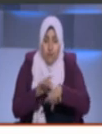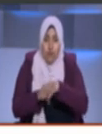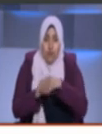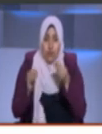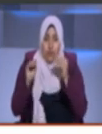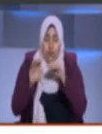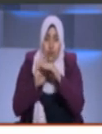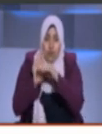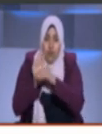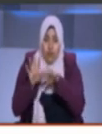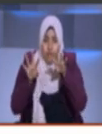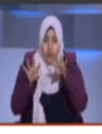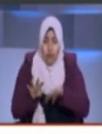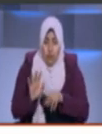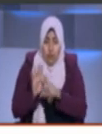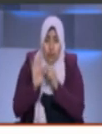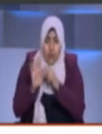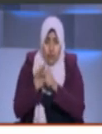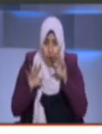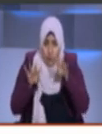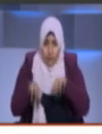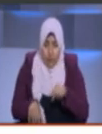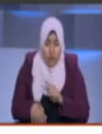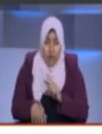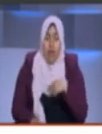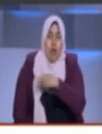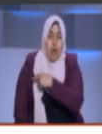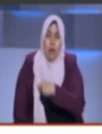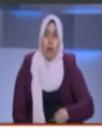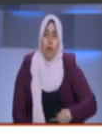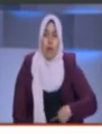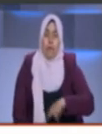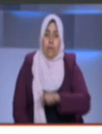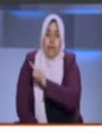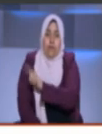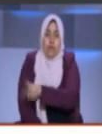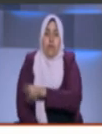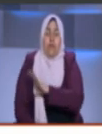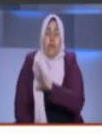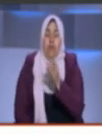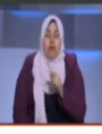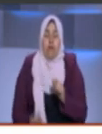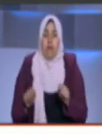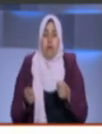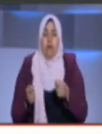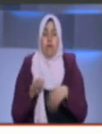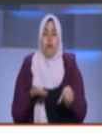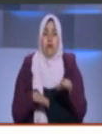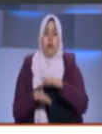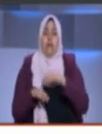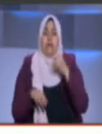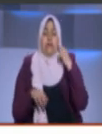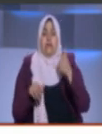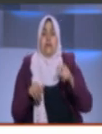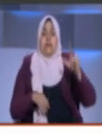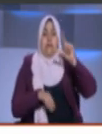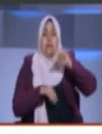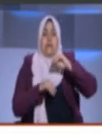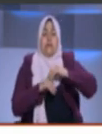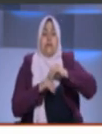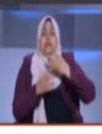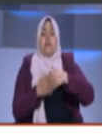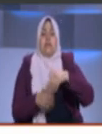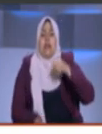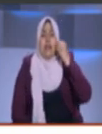رمضان؟ في الحقيقه دينا الحكومه الالمانيه عطلت كل الاحداث الاجتماعيه الكبرى على راسها الاحداث